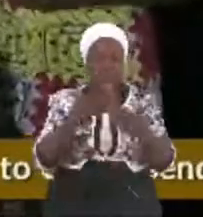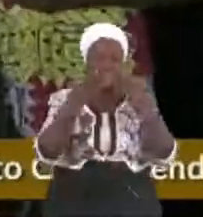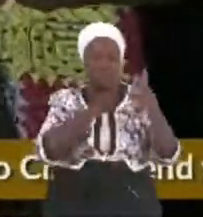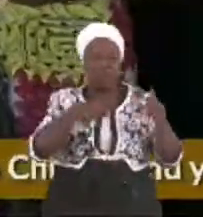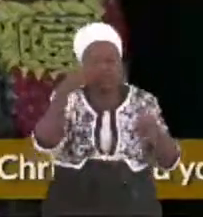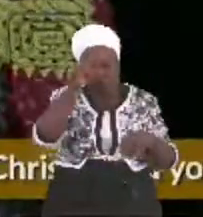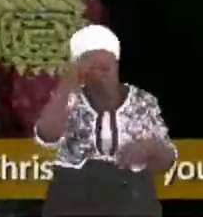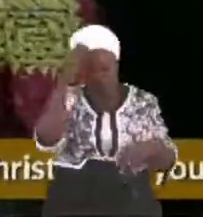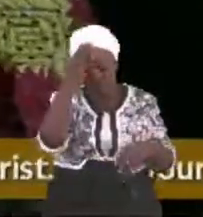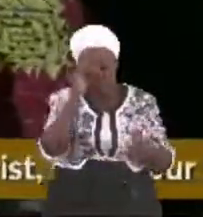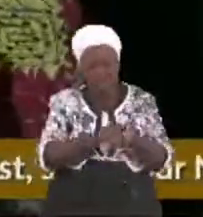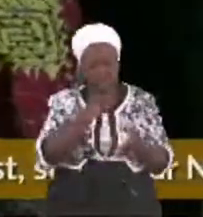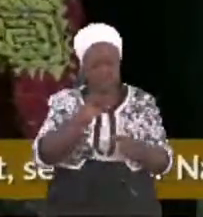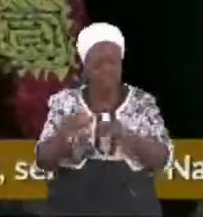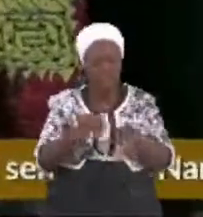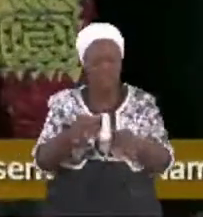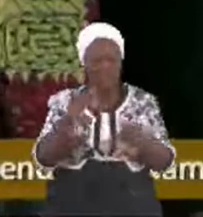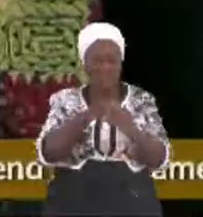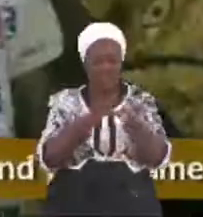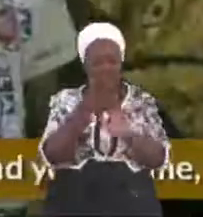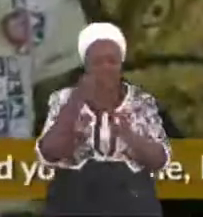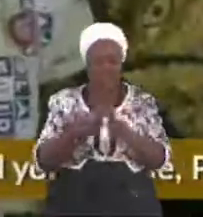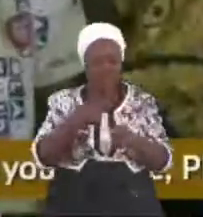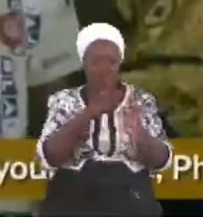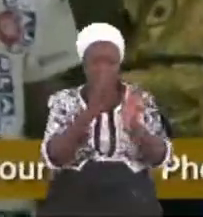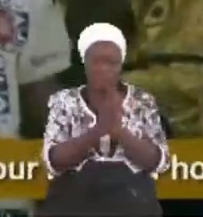nom de Jésus, nous prions.